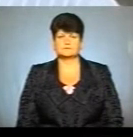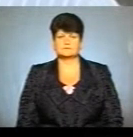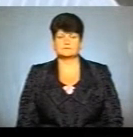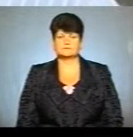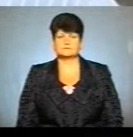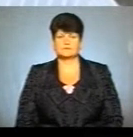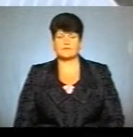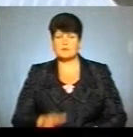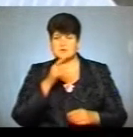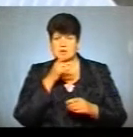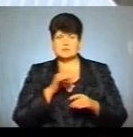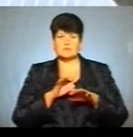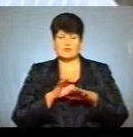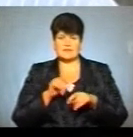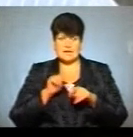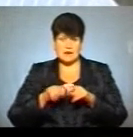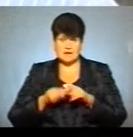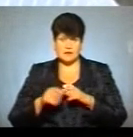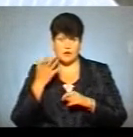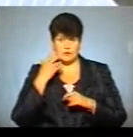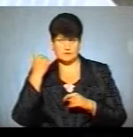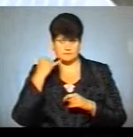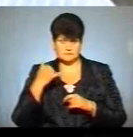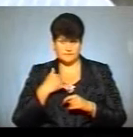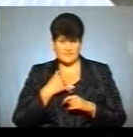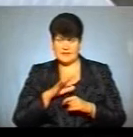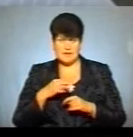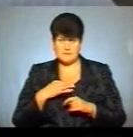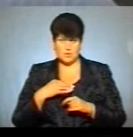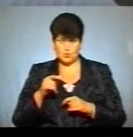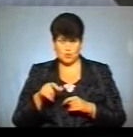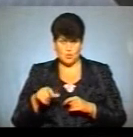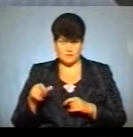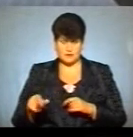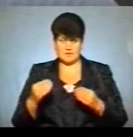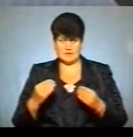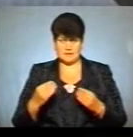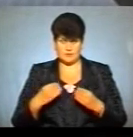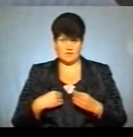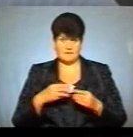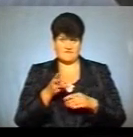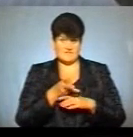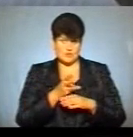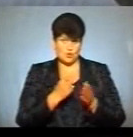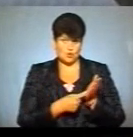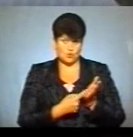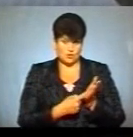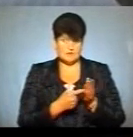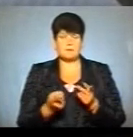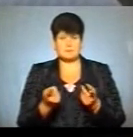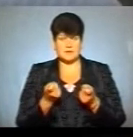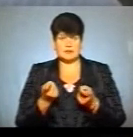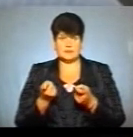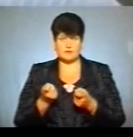Під час проведення рейдів, або коли нас повідомляють небайдужі громадяни і надають нам відеодокази цих порушників, ми притягуємо